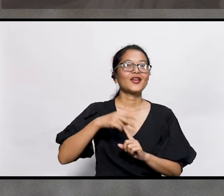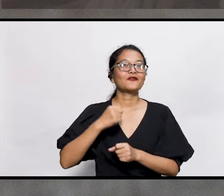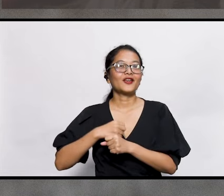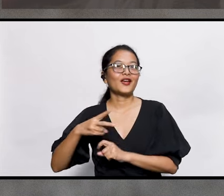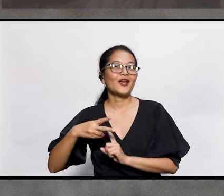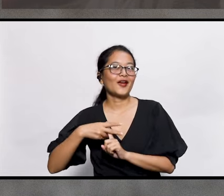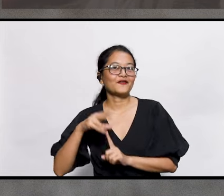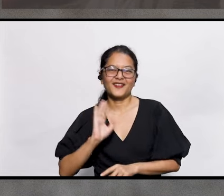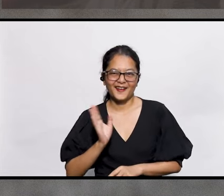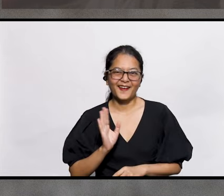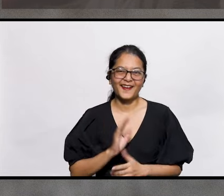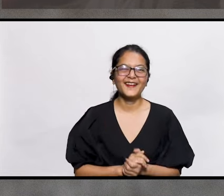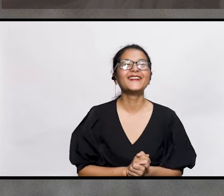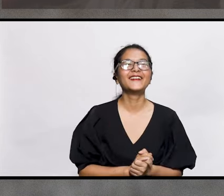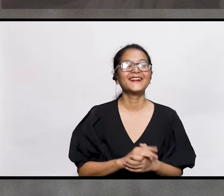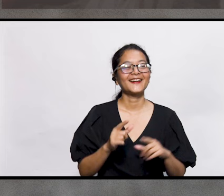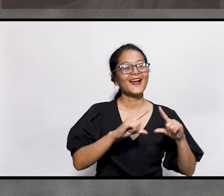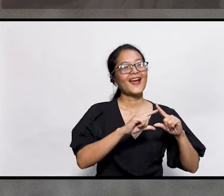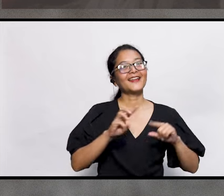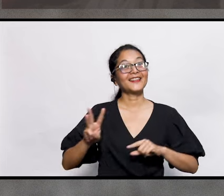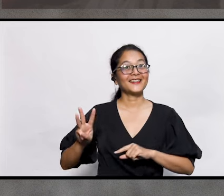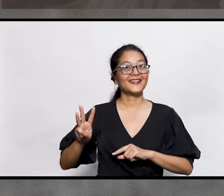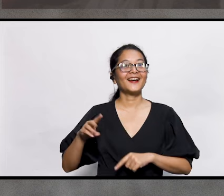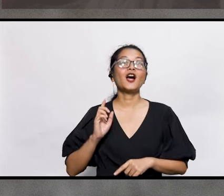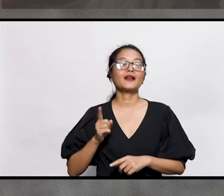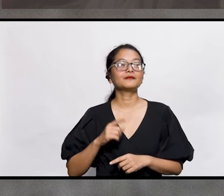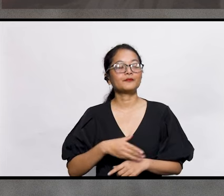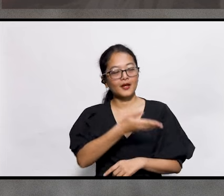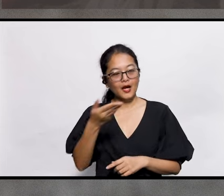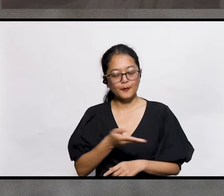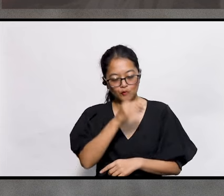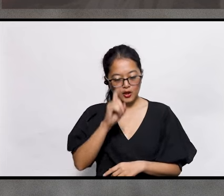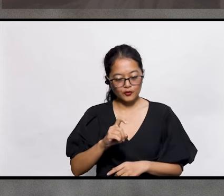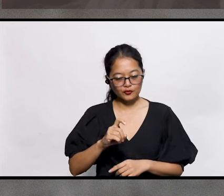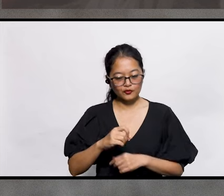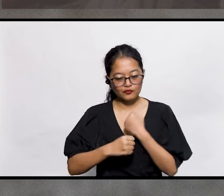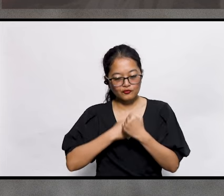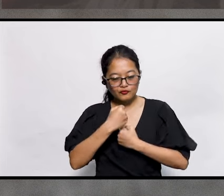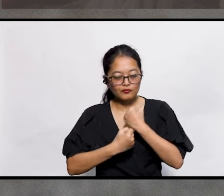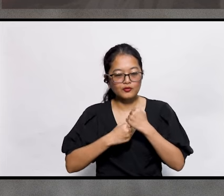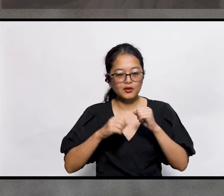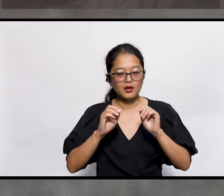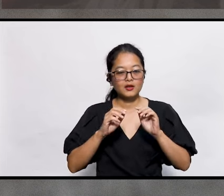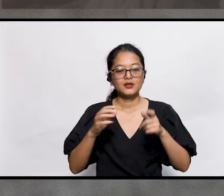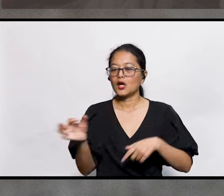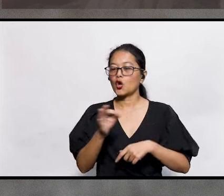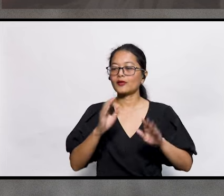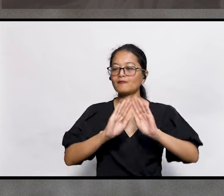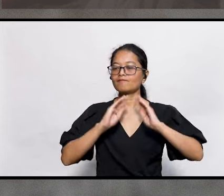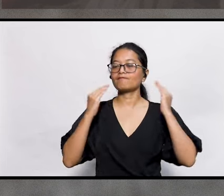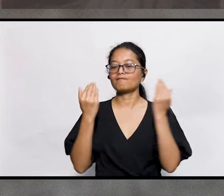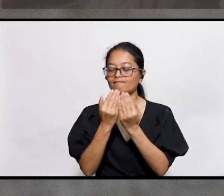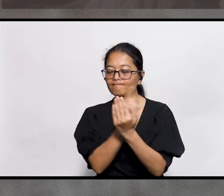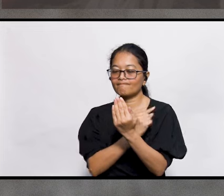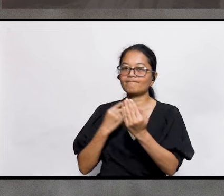katakan Amin ayat yang ke ketiga haruslah kamu mengelilingi kota itu janjinya sudah ada tapi ada